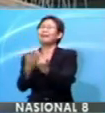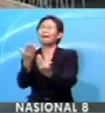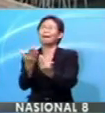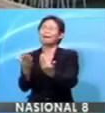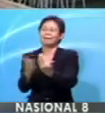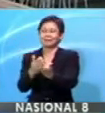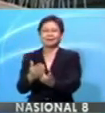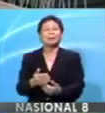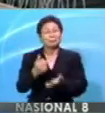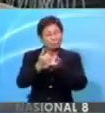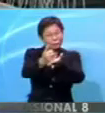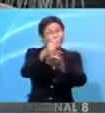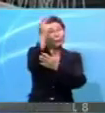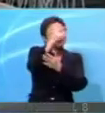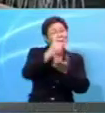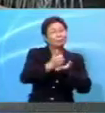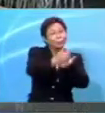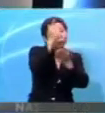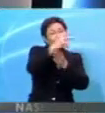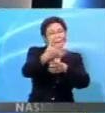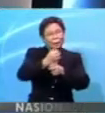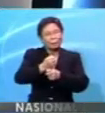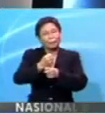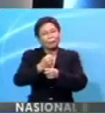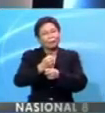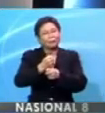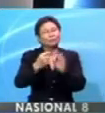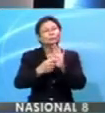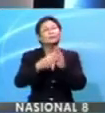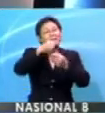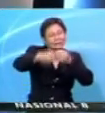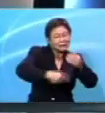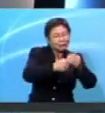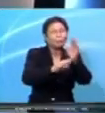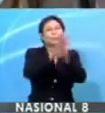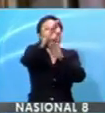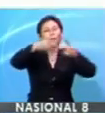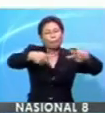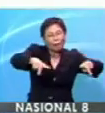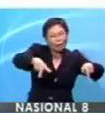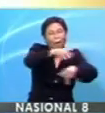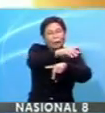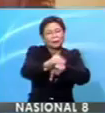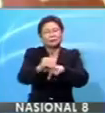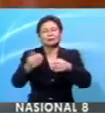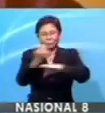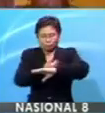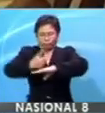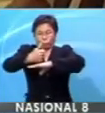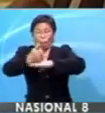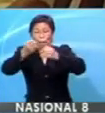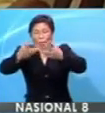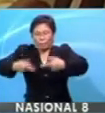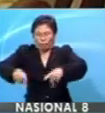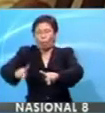Ia juga dapat membantu kerajaan untuk mendapatkan gambaran keseluruhan tentang pertumbuhan pasaran dan mewujudkan lebih banyak